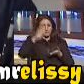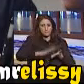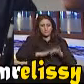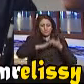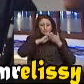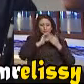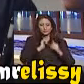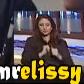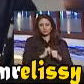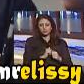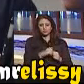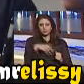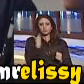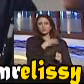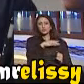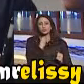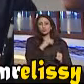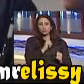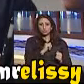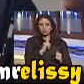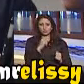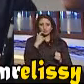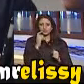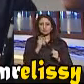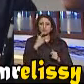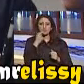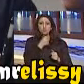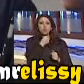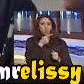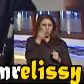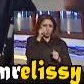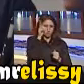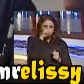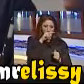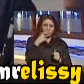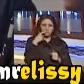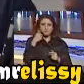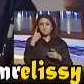خروج ثلاث دعوات للتظاهر بشعارات مختلفة يوم الجمعة القادمة؟